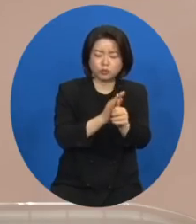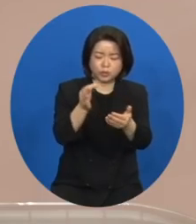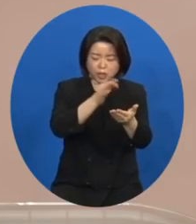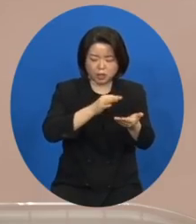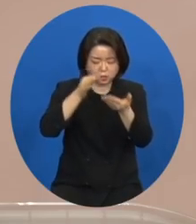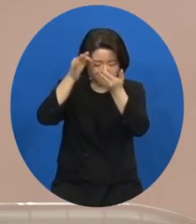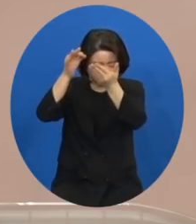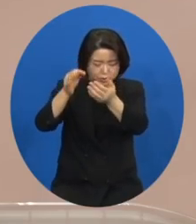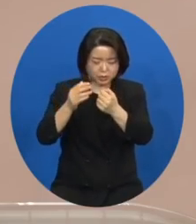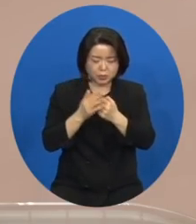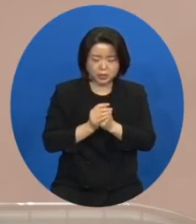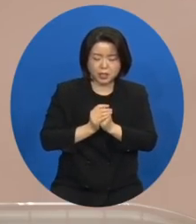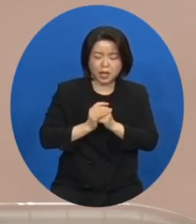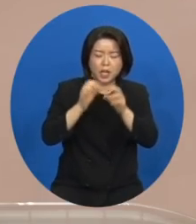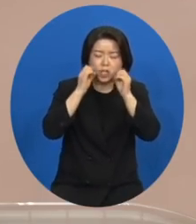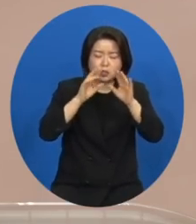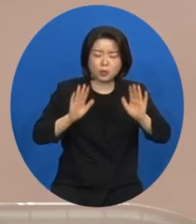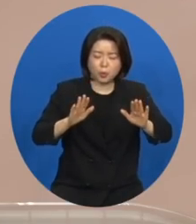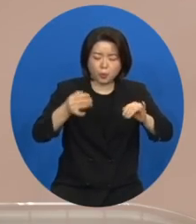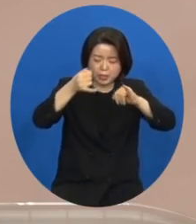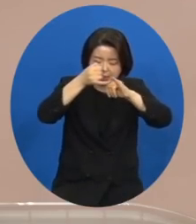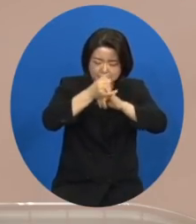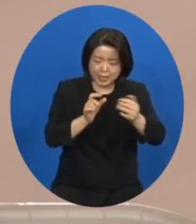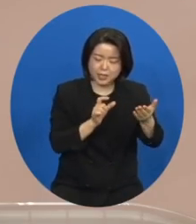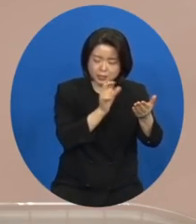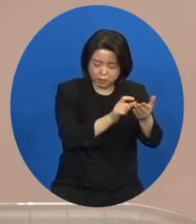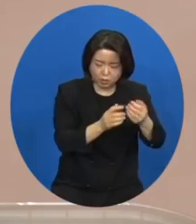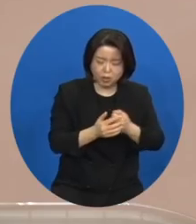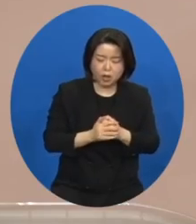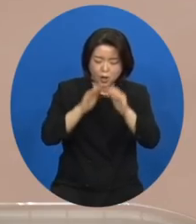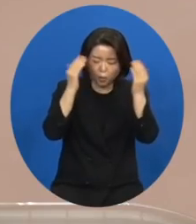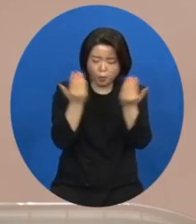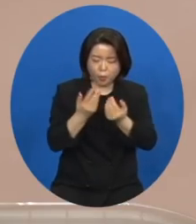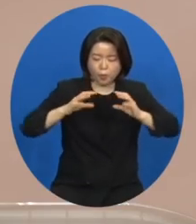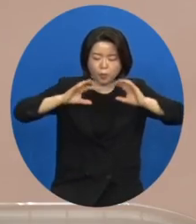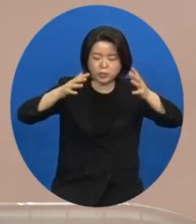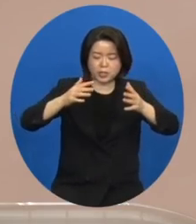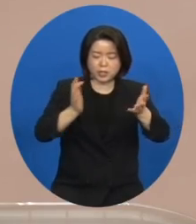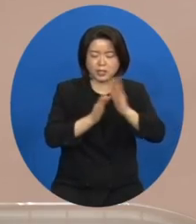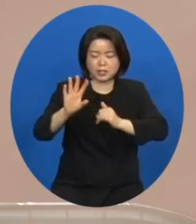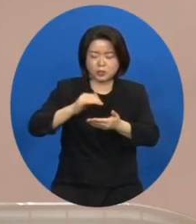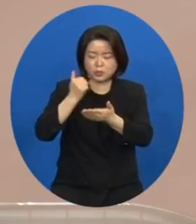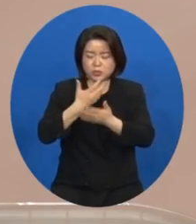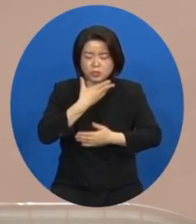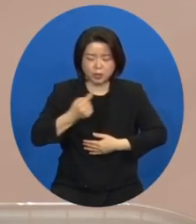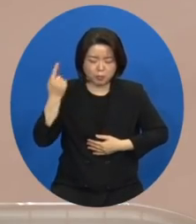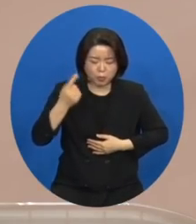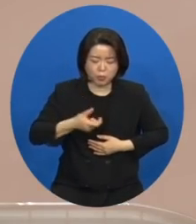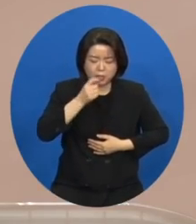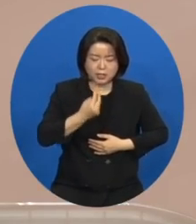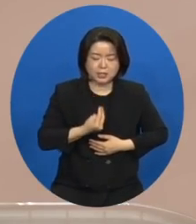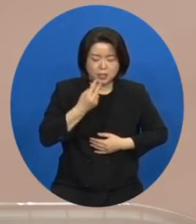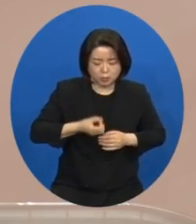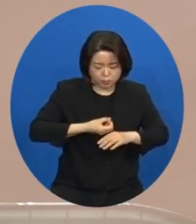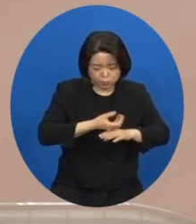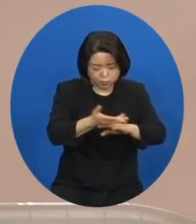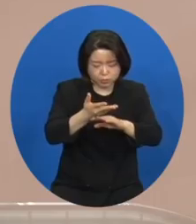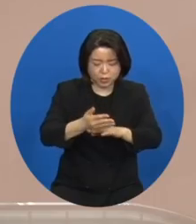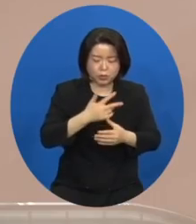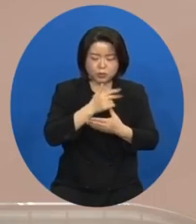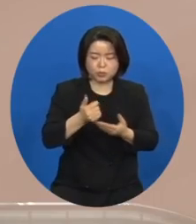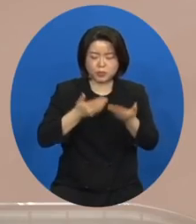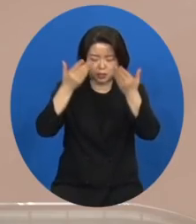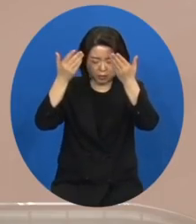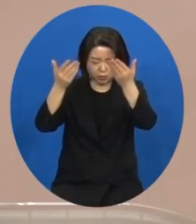댓글이 성경도 약정을 하며 온 세 끼의 주의에서 예수의 복음과 생명수가 흘러 가기를 원하는 마음으로 주님께 올려 드리오니